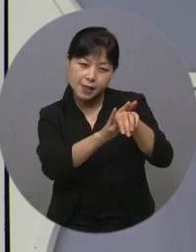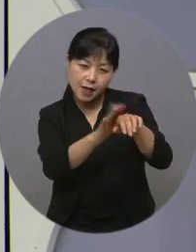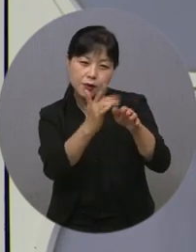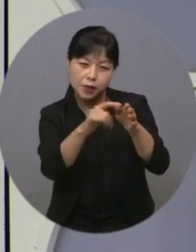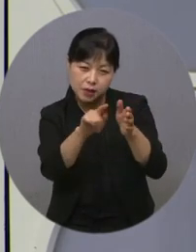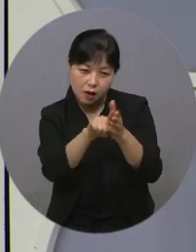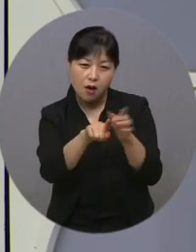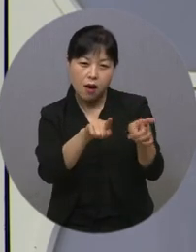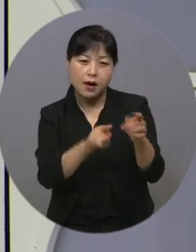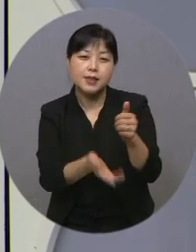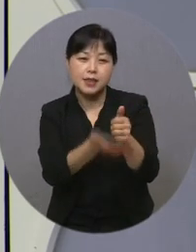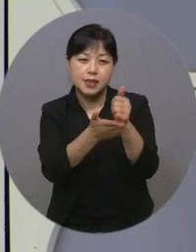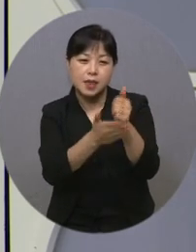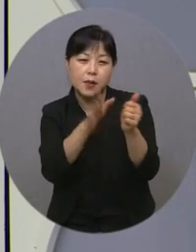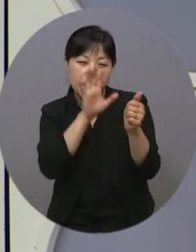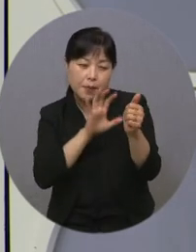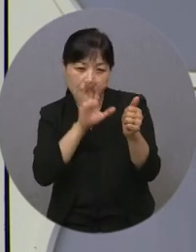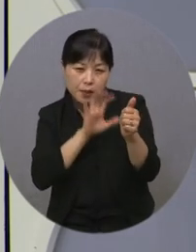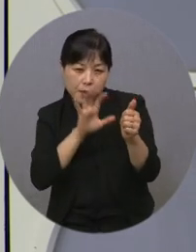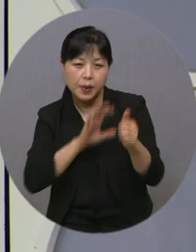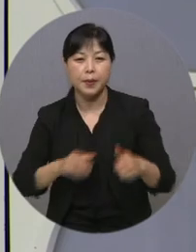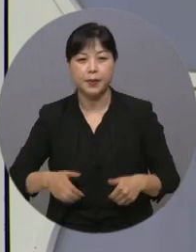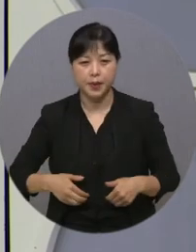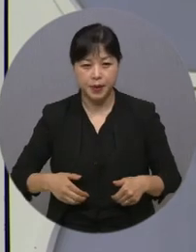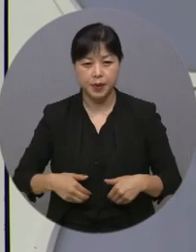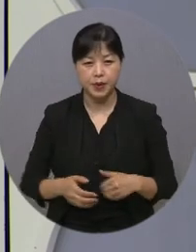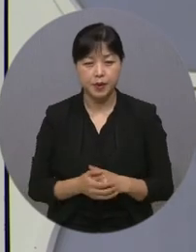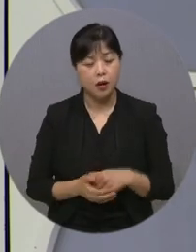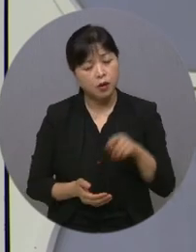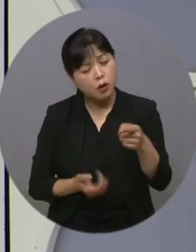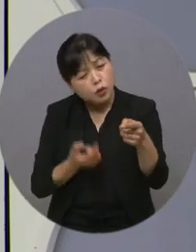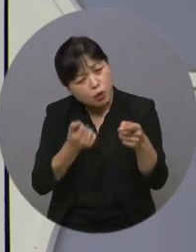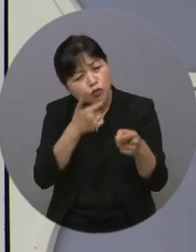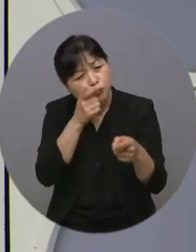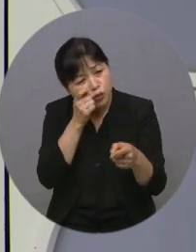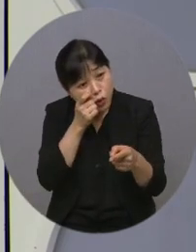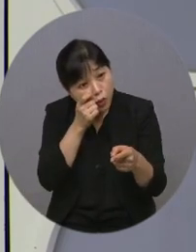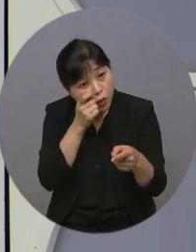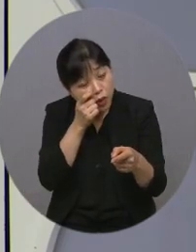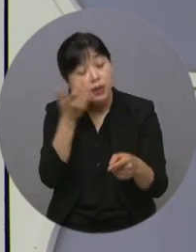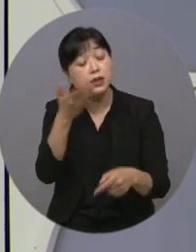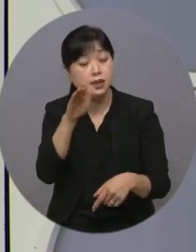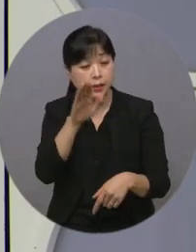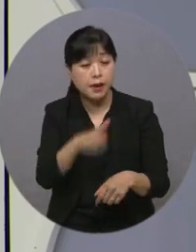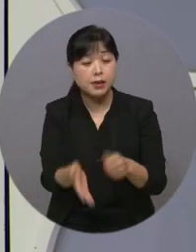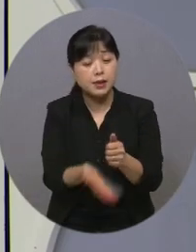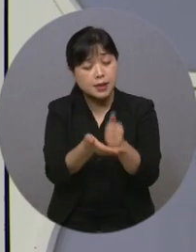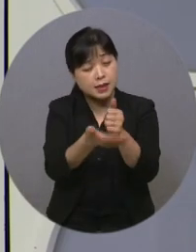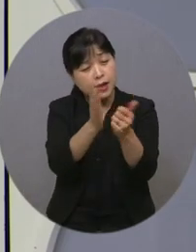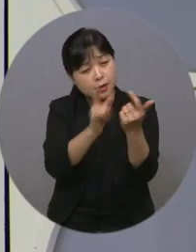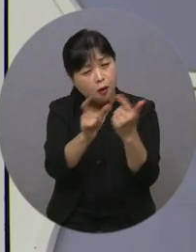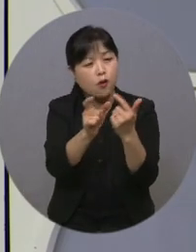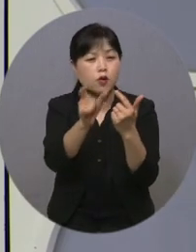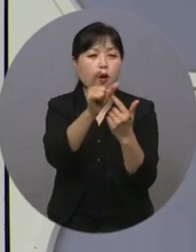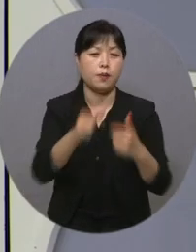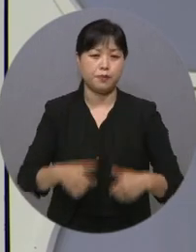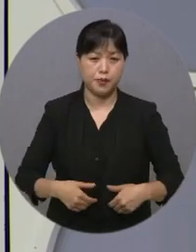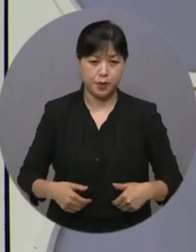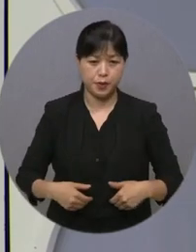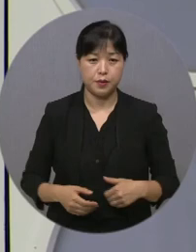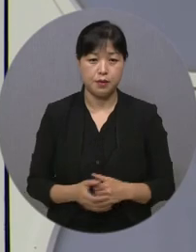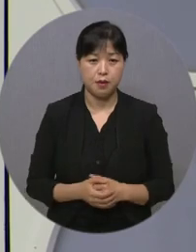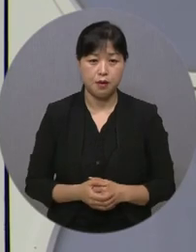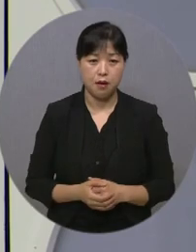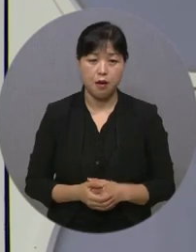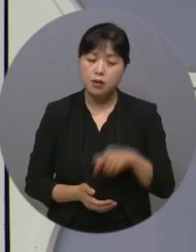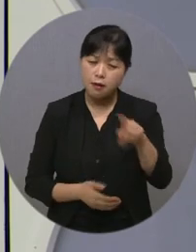반복되는 칭찬이에요. 설령 좀 못하더라도 강조해서 칭찬하는 거죠. 너는 인사를